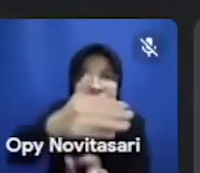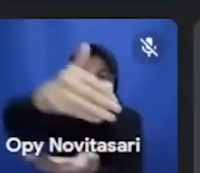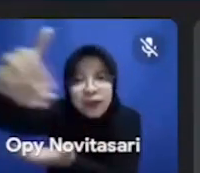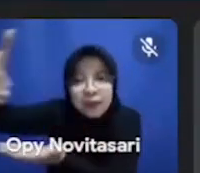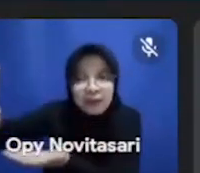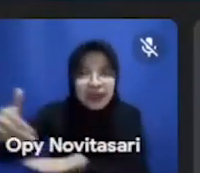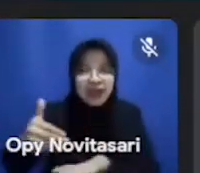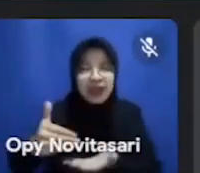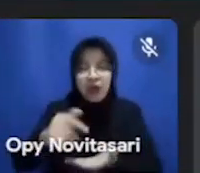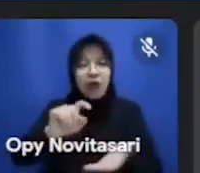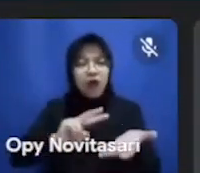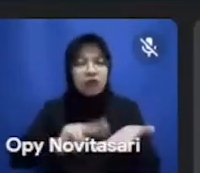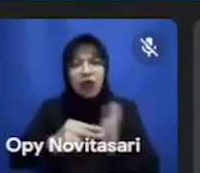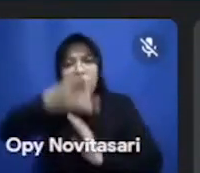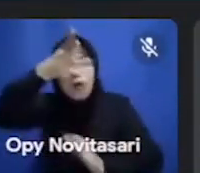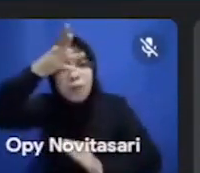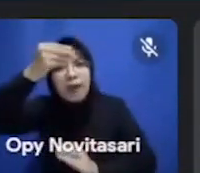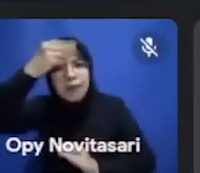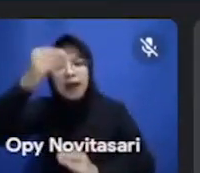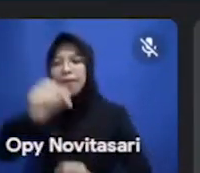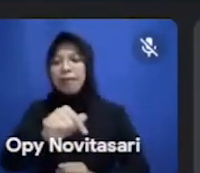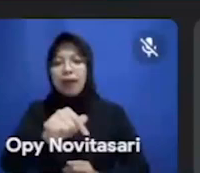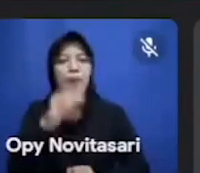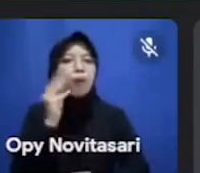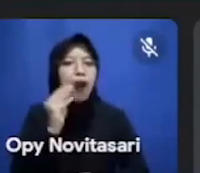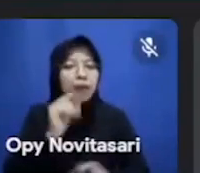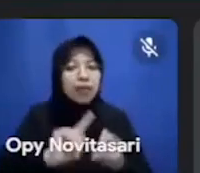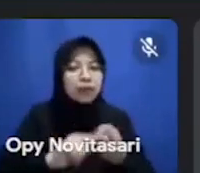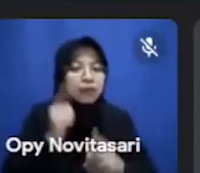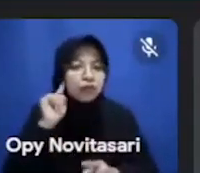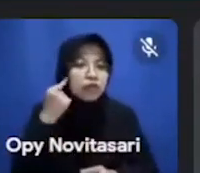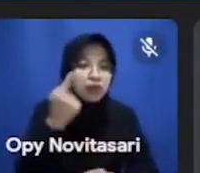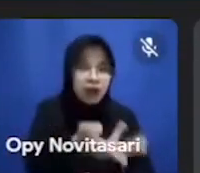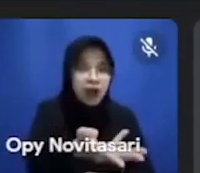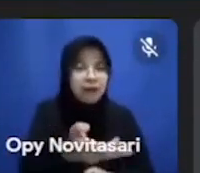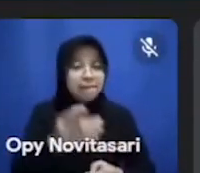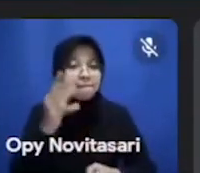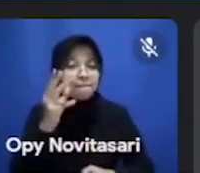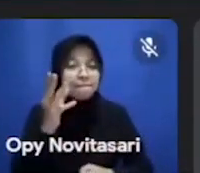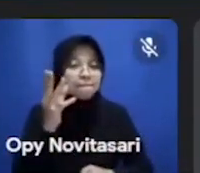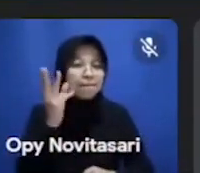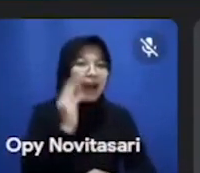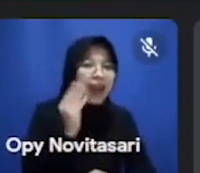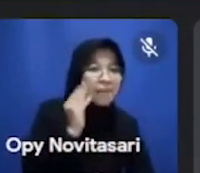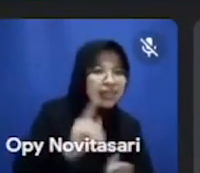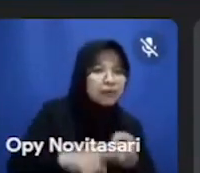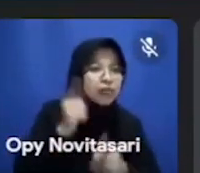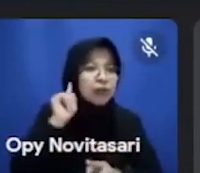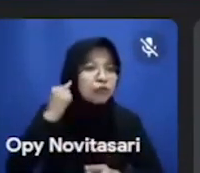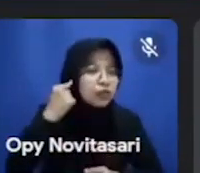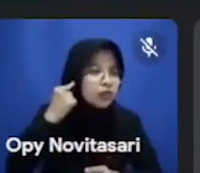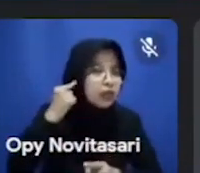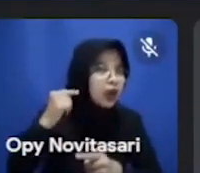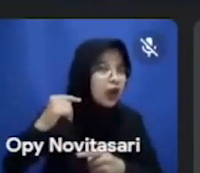bisa Paham bagaimana ee teman-teman yang pendengarannya ber itu berinteraksi dan memahami konsep